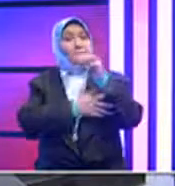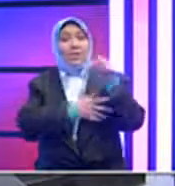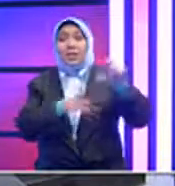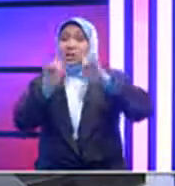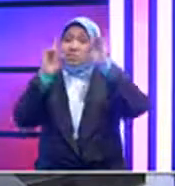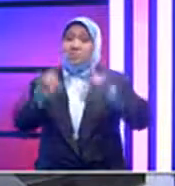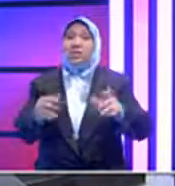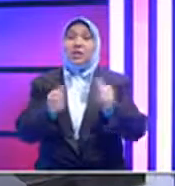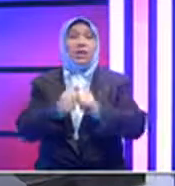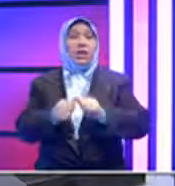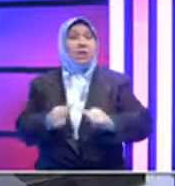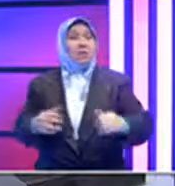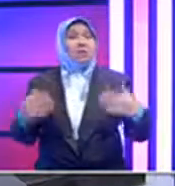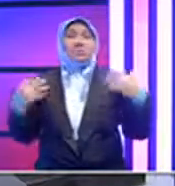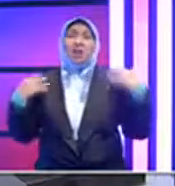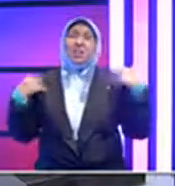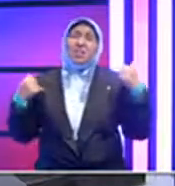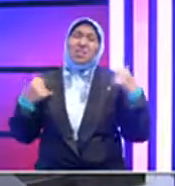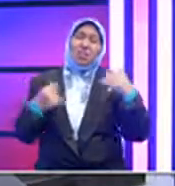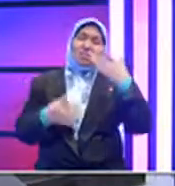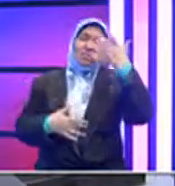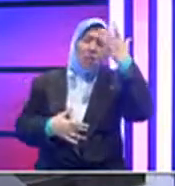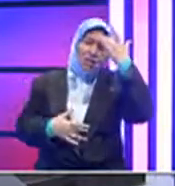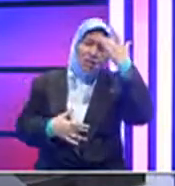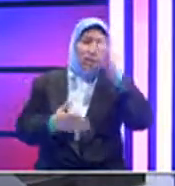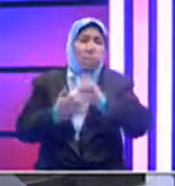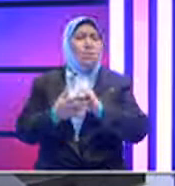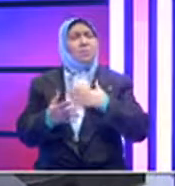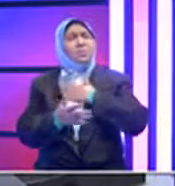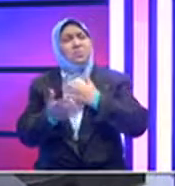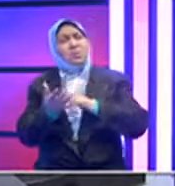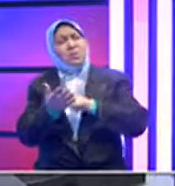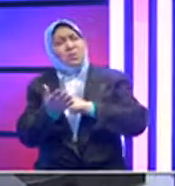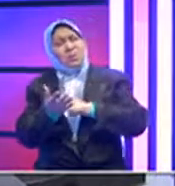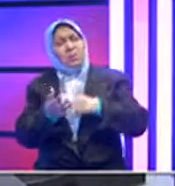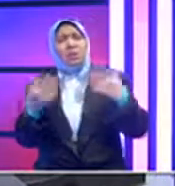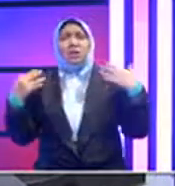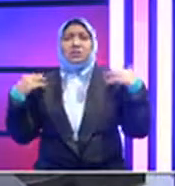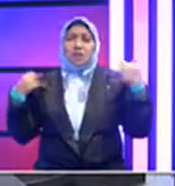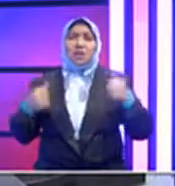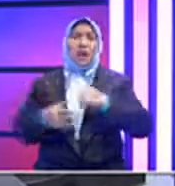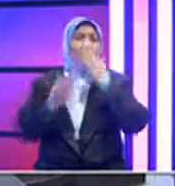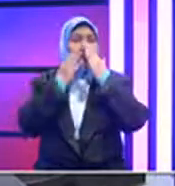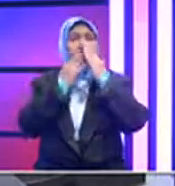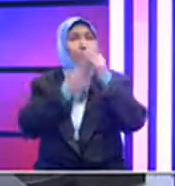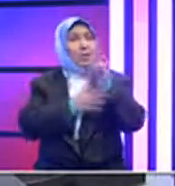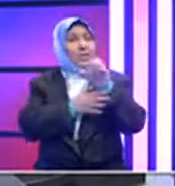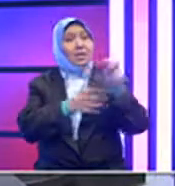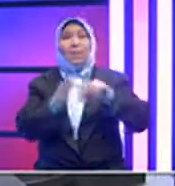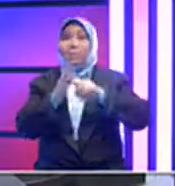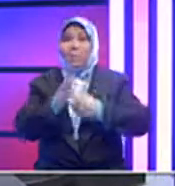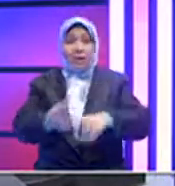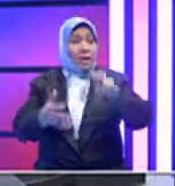diuji dengan ujian kesehatan Ya Allah sembuhkanlah gurunya kena kesembuhan kepada mereka yang Amin ya robbal alamin kita nak mudahkan